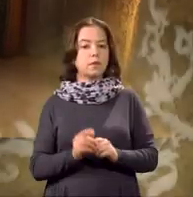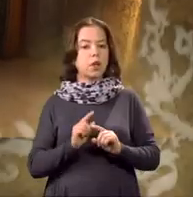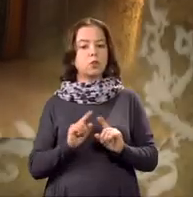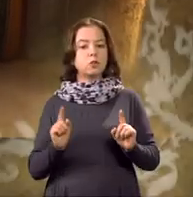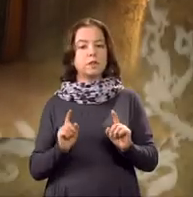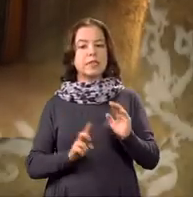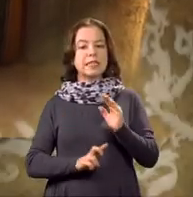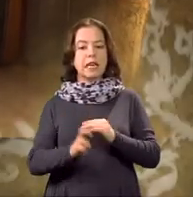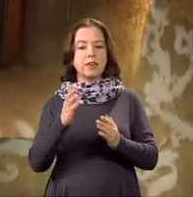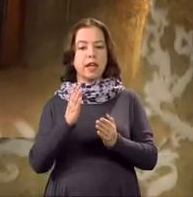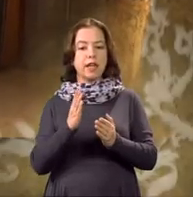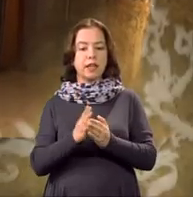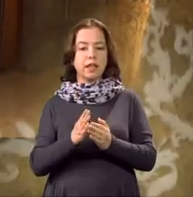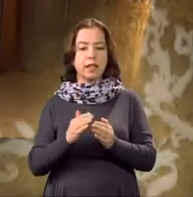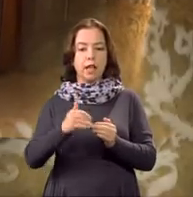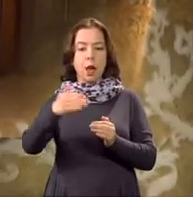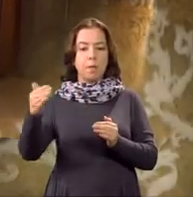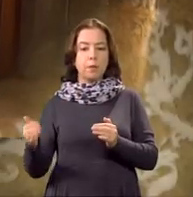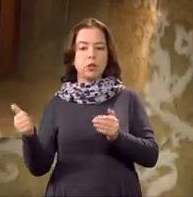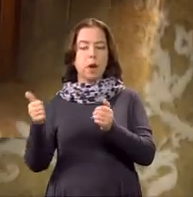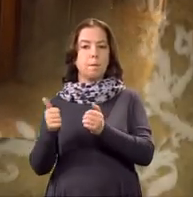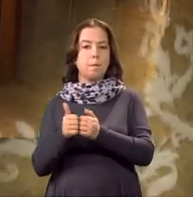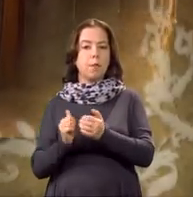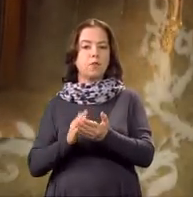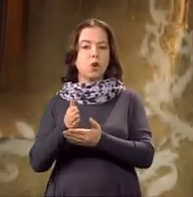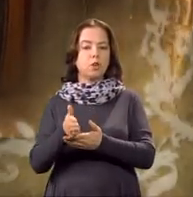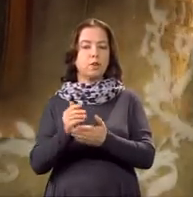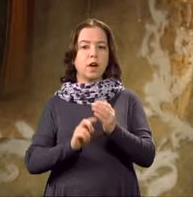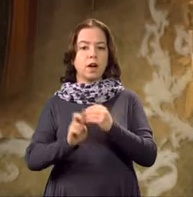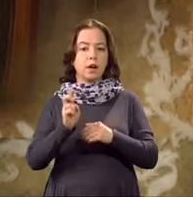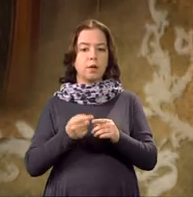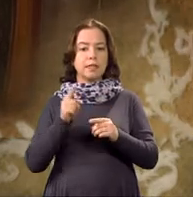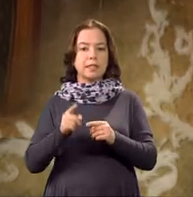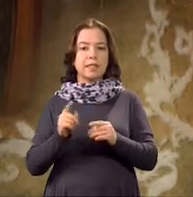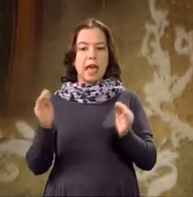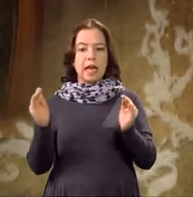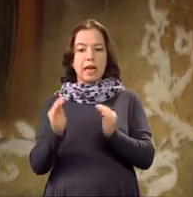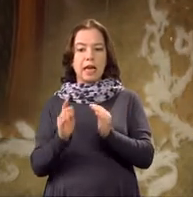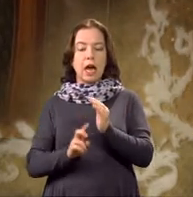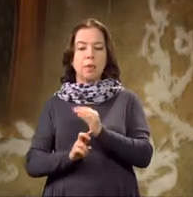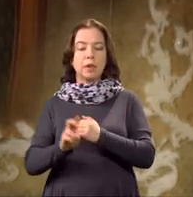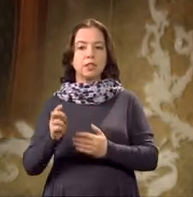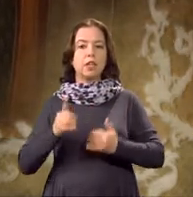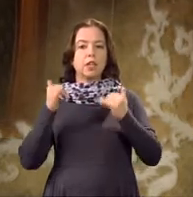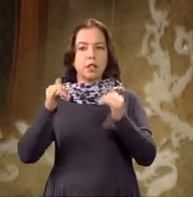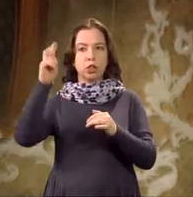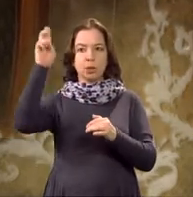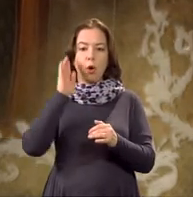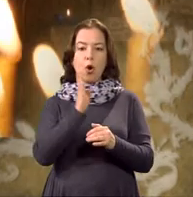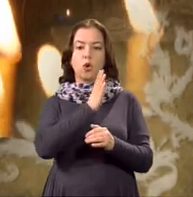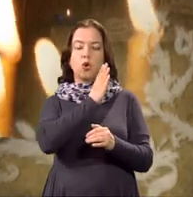Особливістю церкви є приміщення поруч із входом до храму. Це каплиця Пречистої